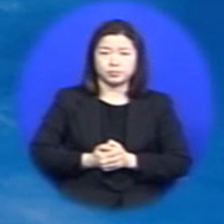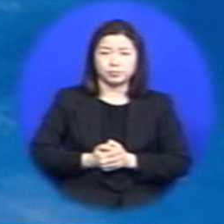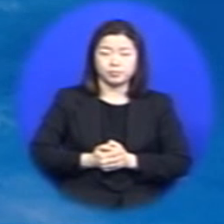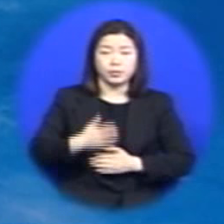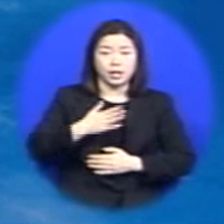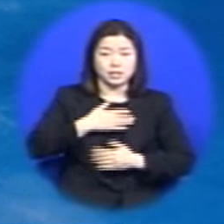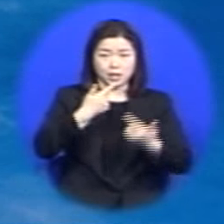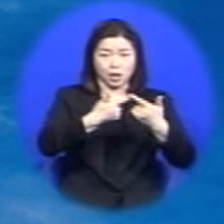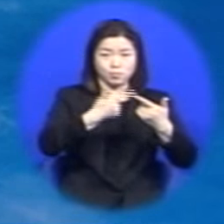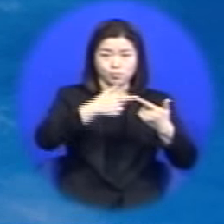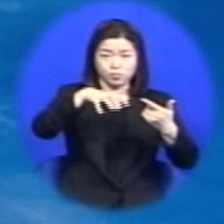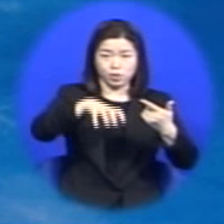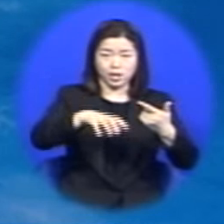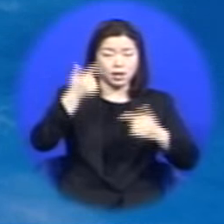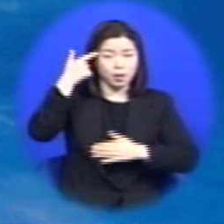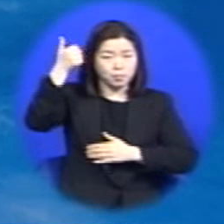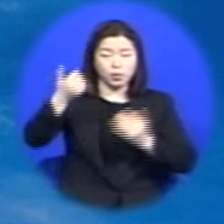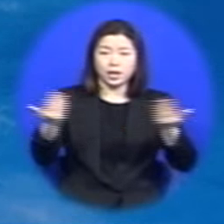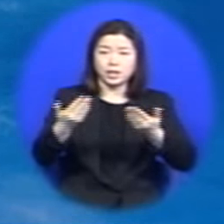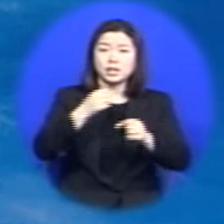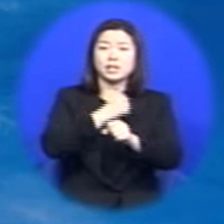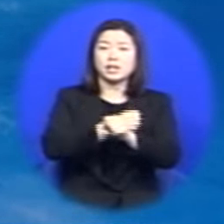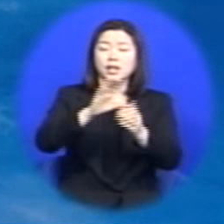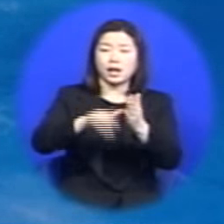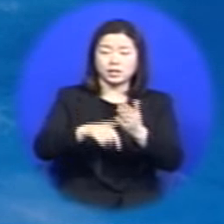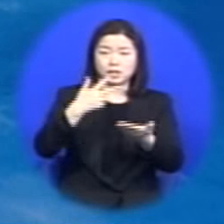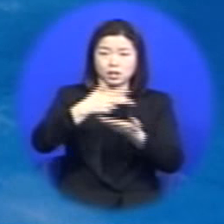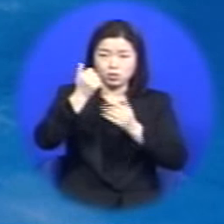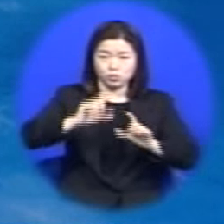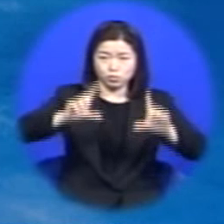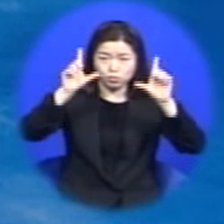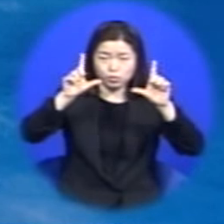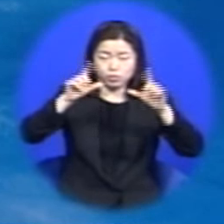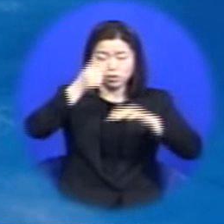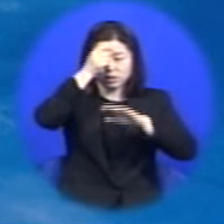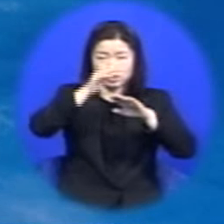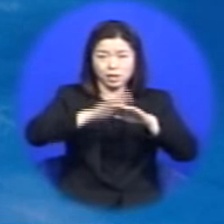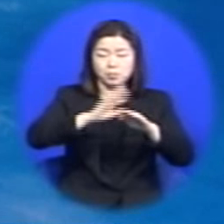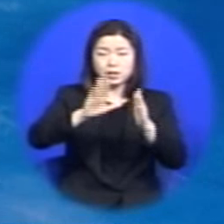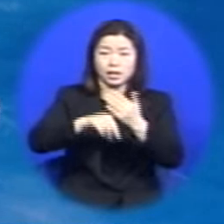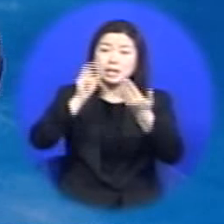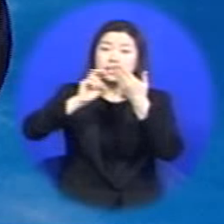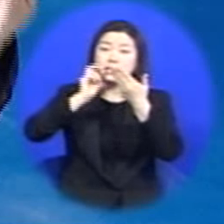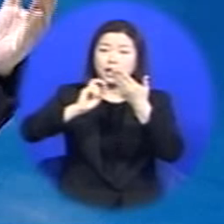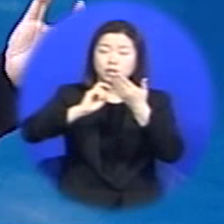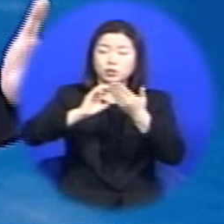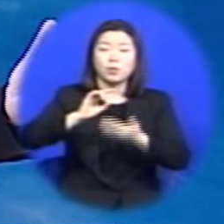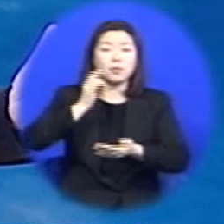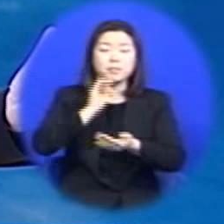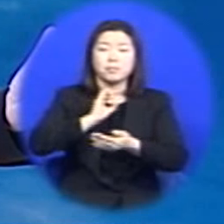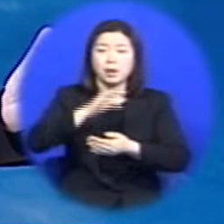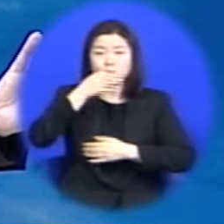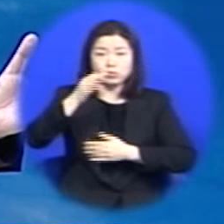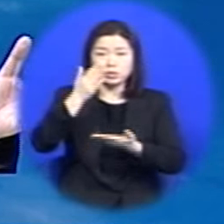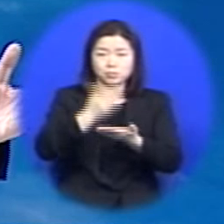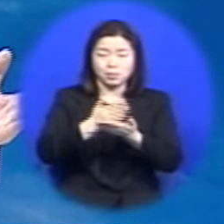제가 부산에서 목회할 때 주일 예배 때 찬송가만 부르지 말고 찬양곡을 좀